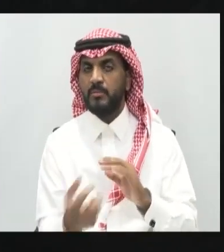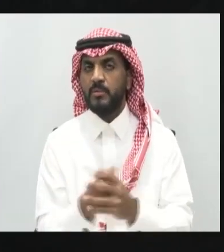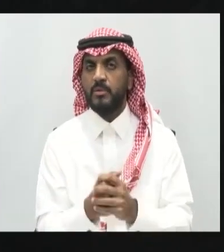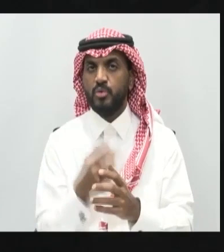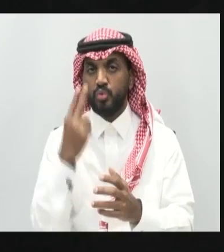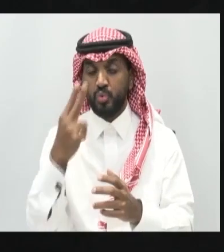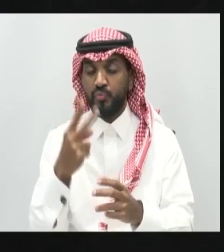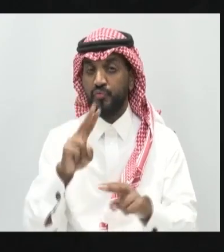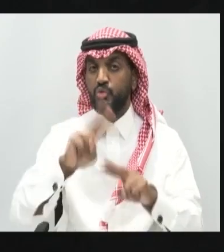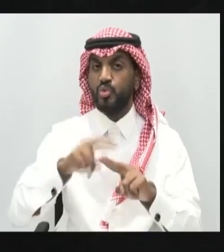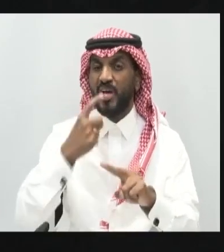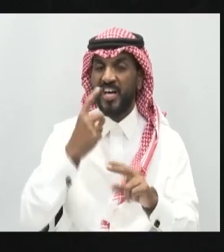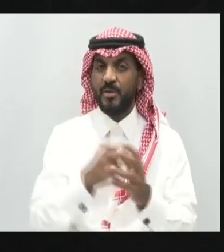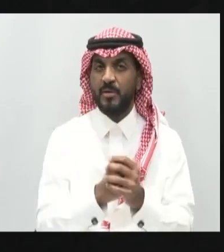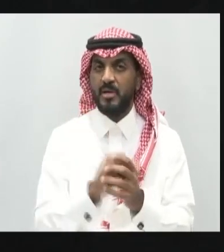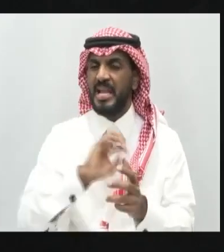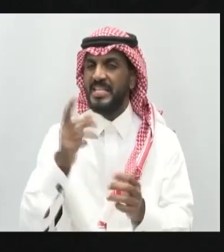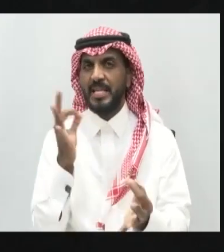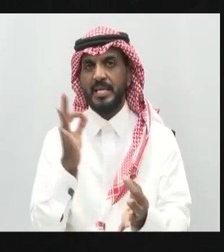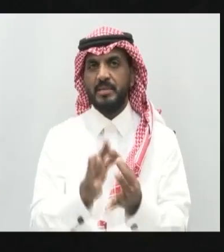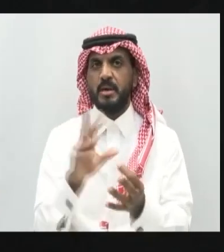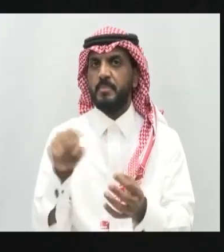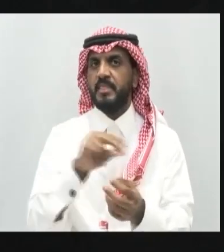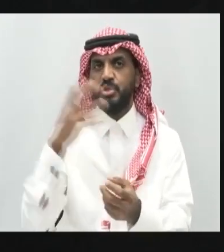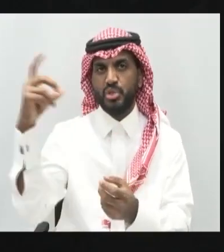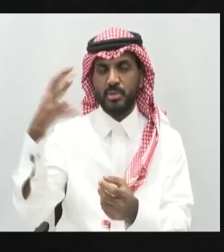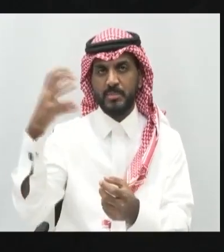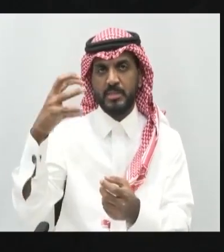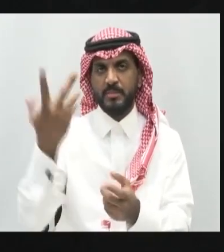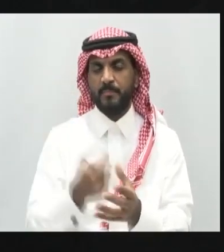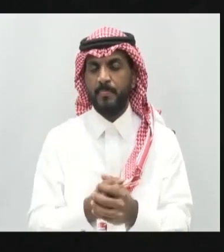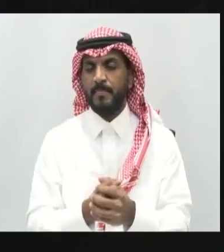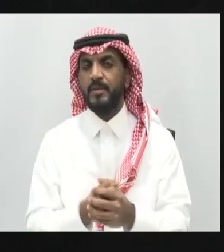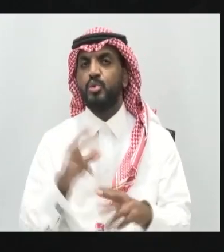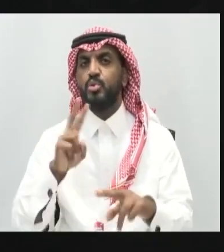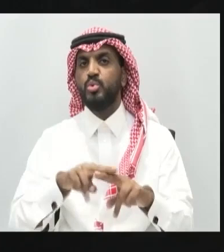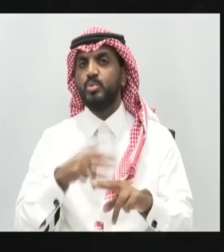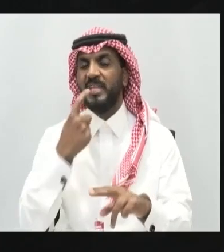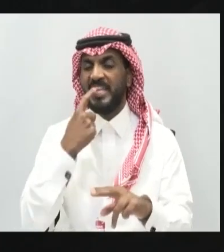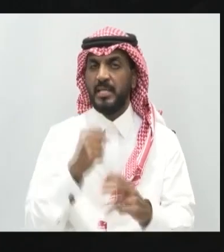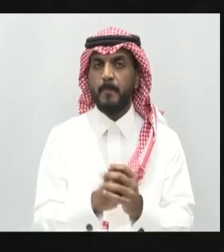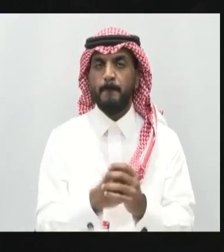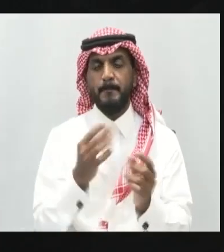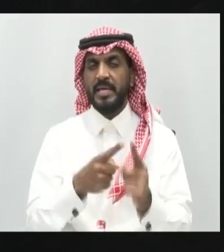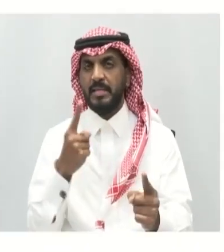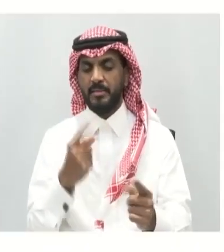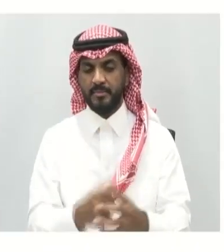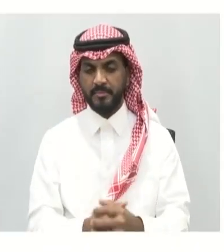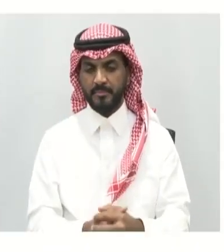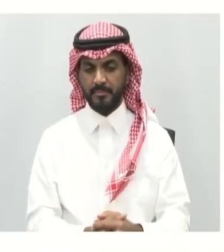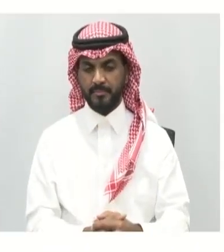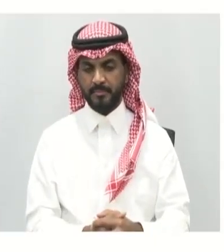النجوم الاخرى لكنها ما هي قريبه مثل الشمس الشمس اقرب شيء لنا النجوم الثانيه بعيده طيب نجي